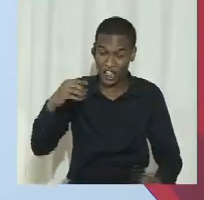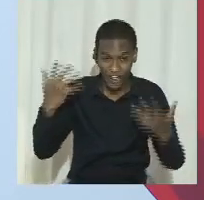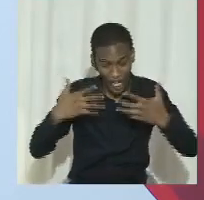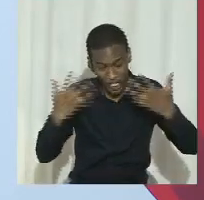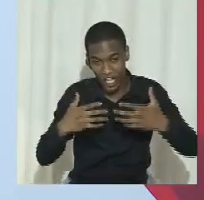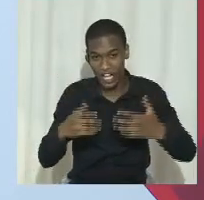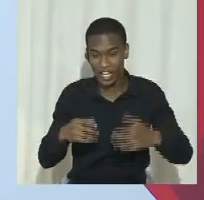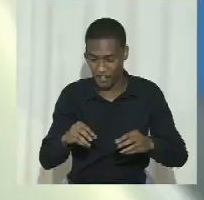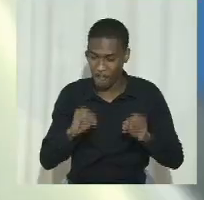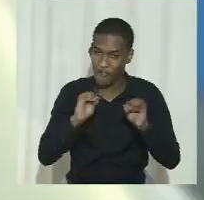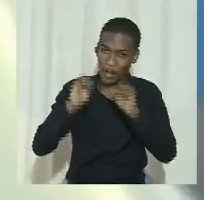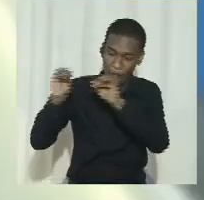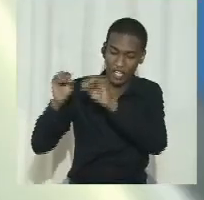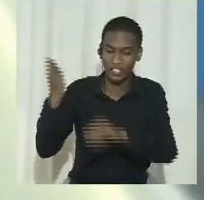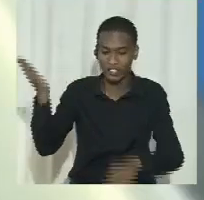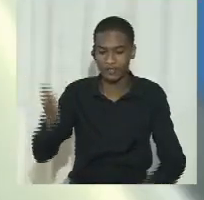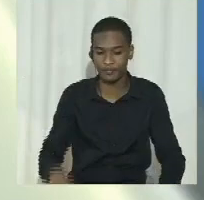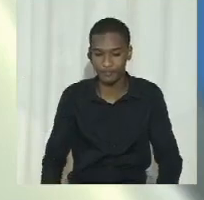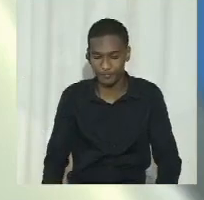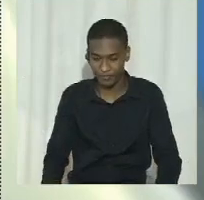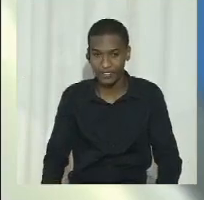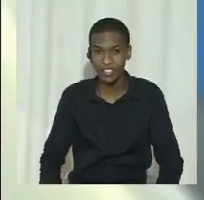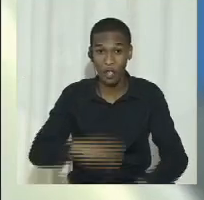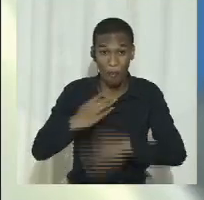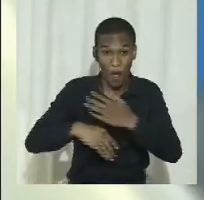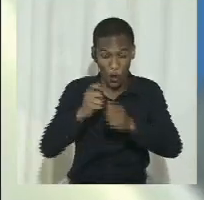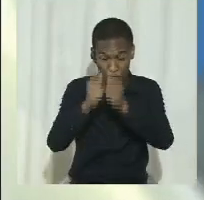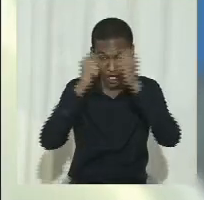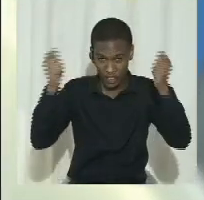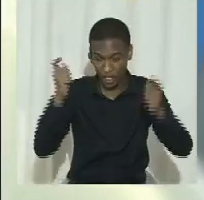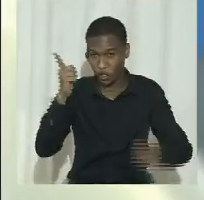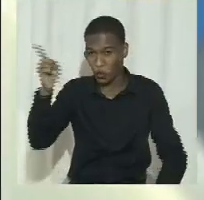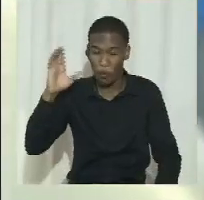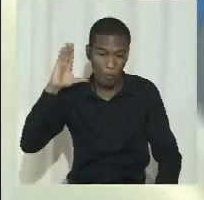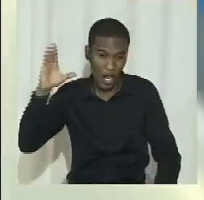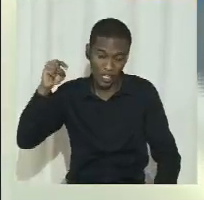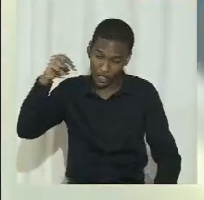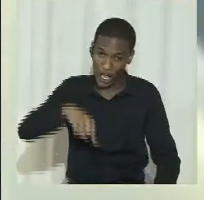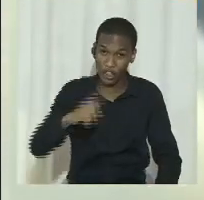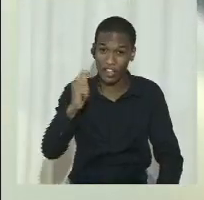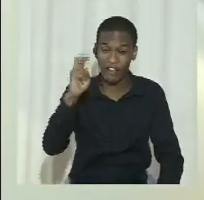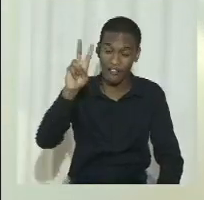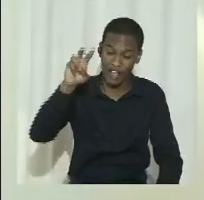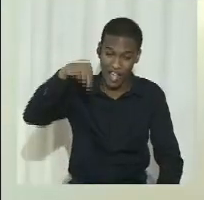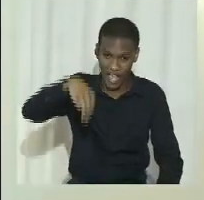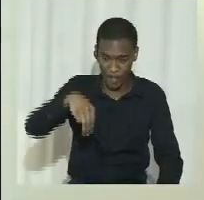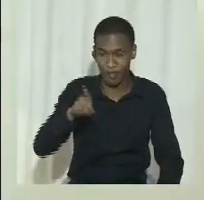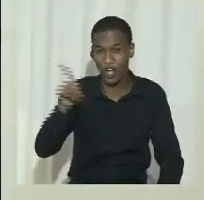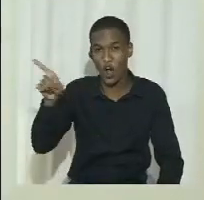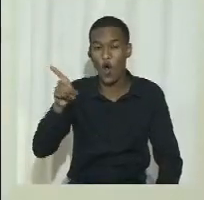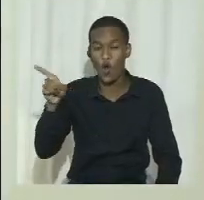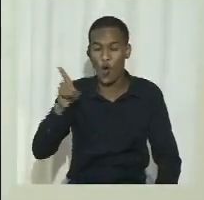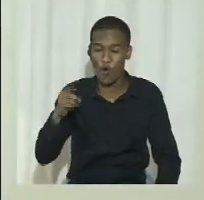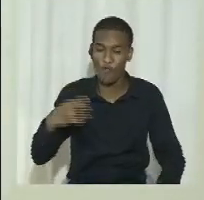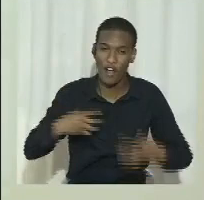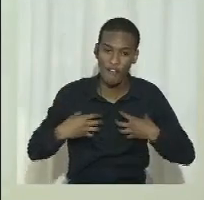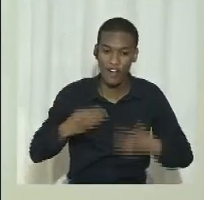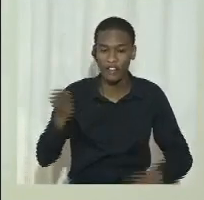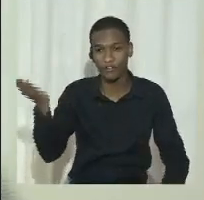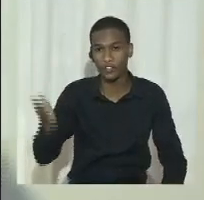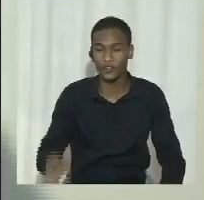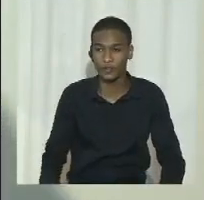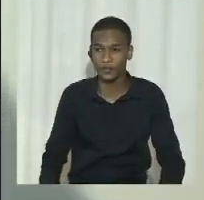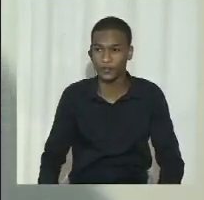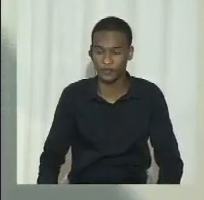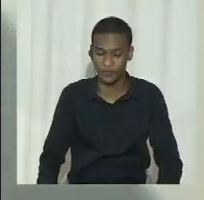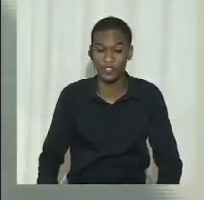narivo no hitatitra an'izay. Mpanao gazety nananana izy azy teto amin'ny televiziona malagasy i Olga Rabeniray. Ny alohan'ny dirany tato